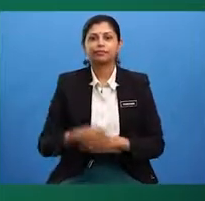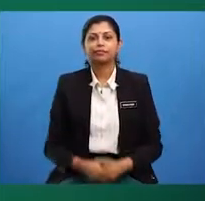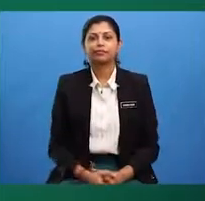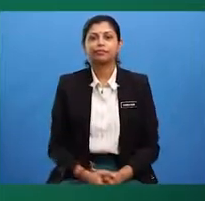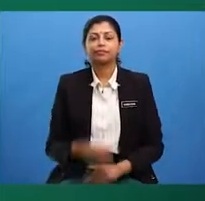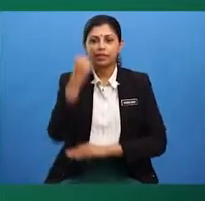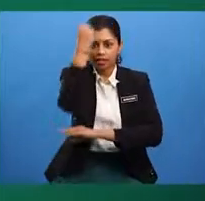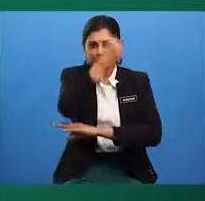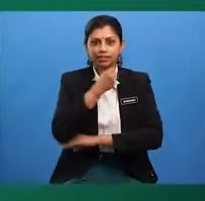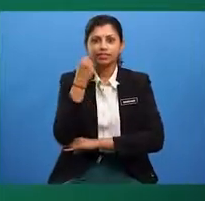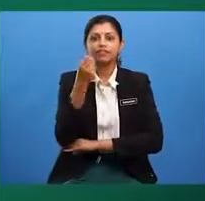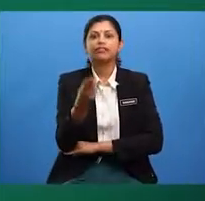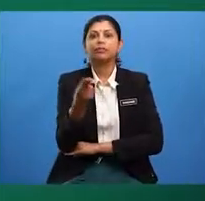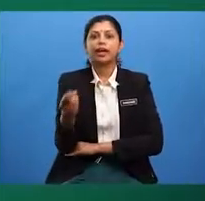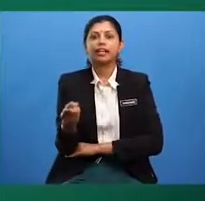sifat bahan